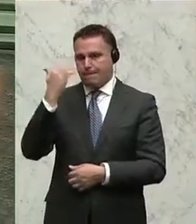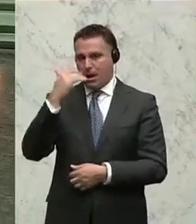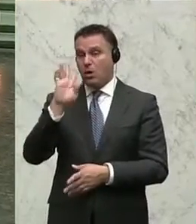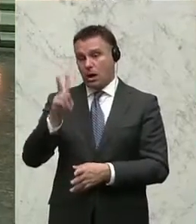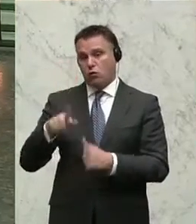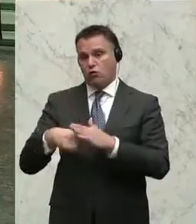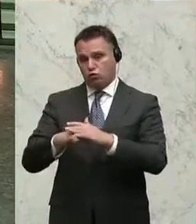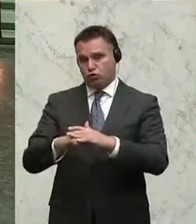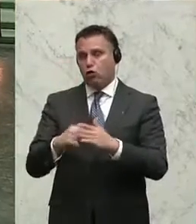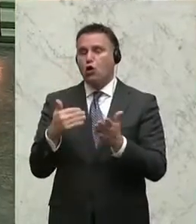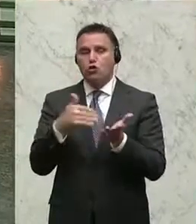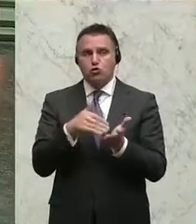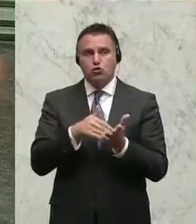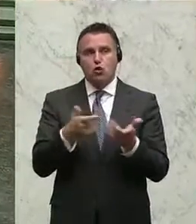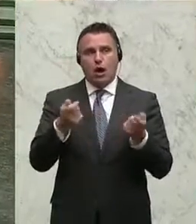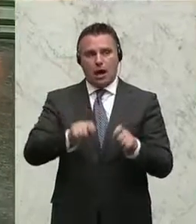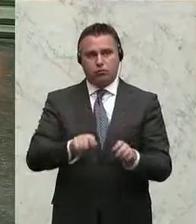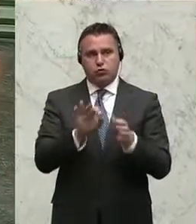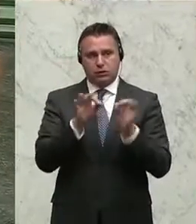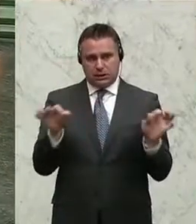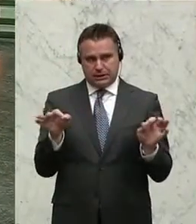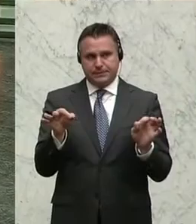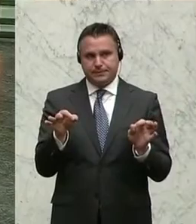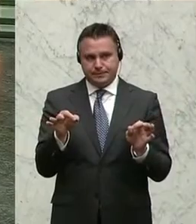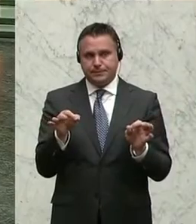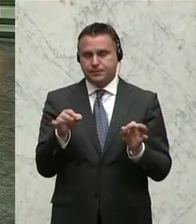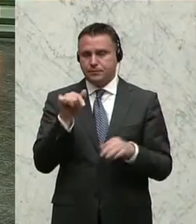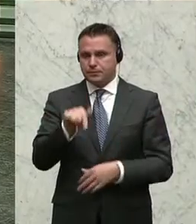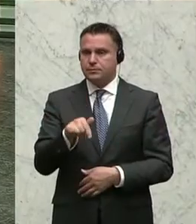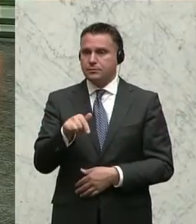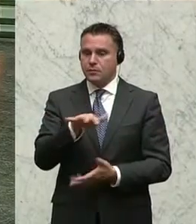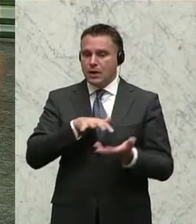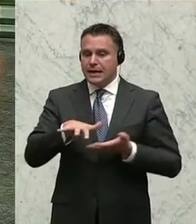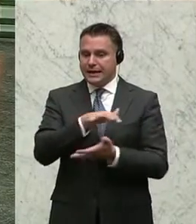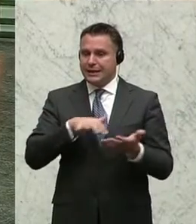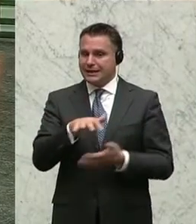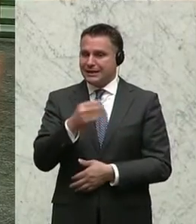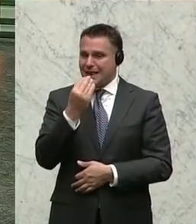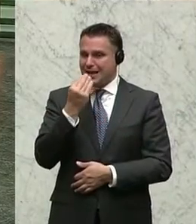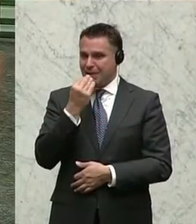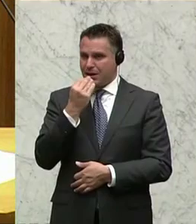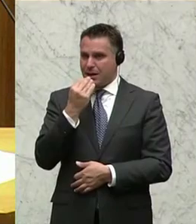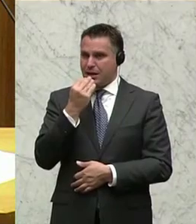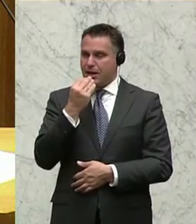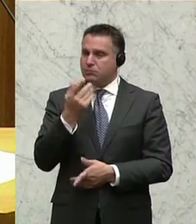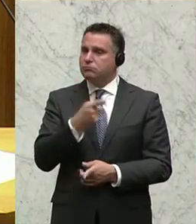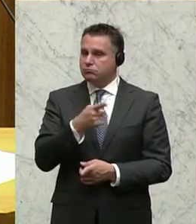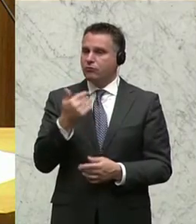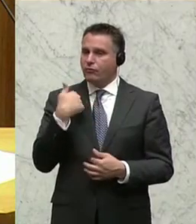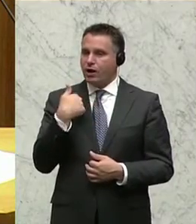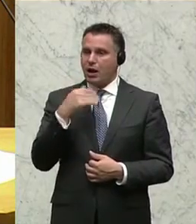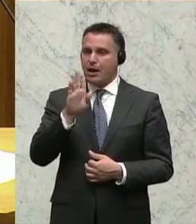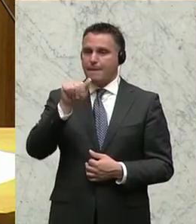noch im Nachhinein und als Abschlusssatz, anlässlich der Nahrungsmittelkrise 2008 hat Ban Ki-moon einen